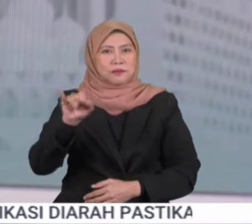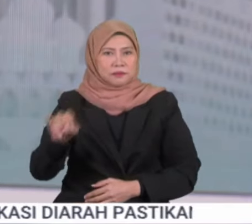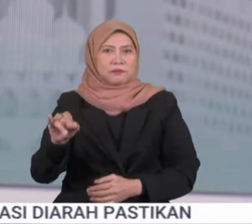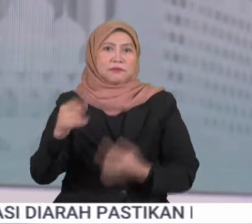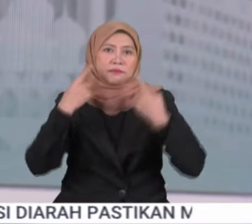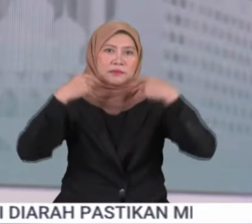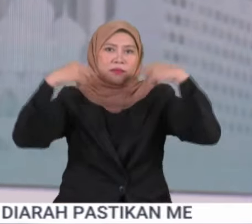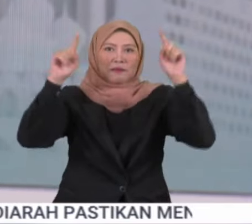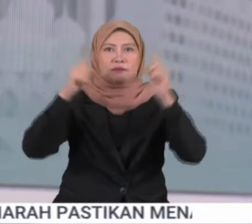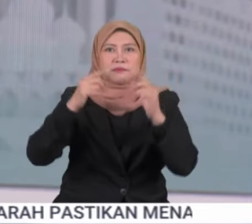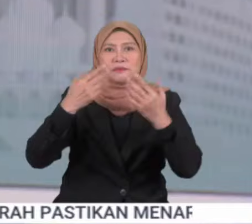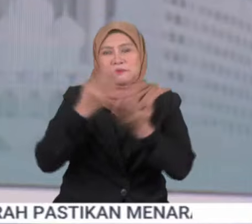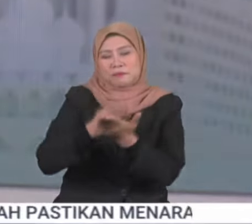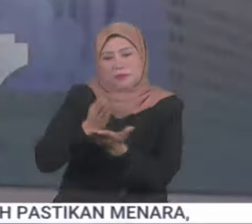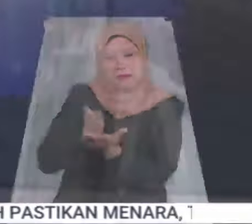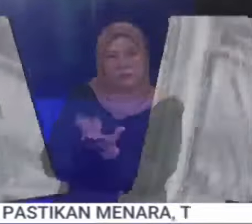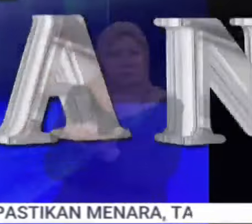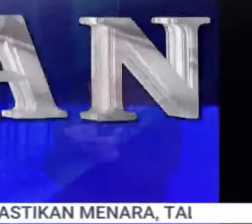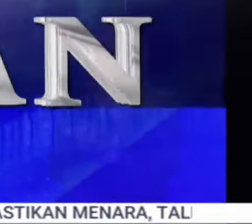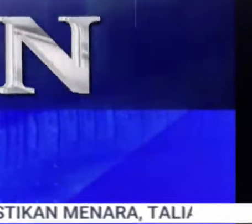kejayaan Belanjawan.